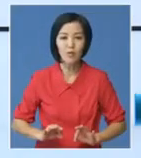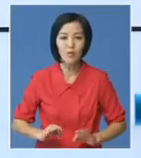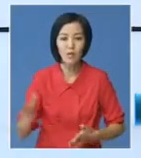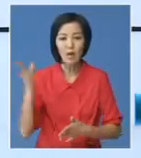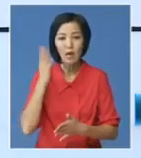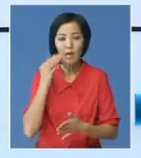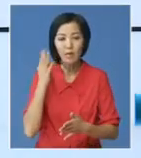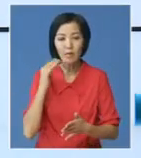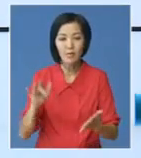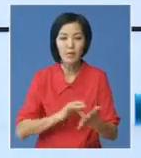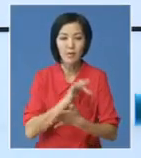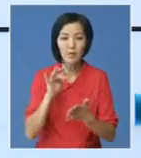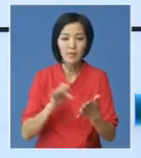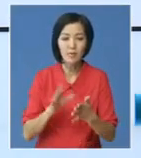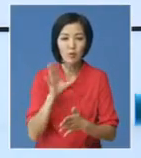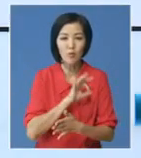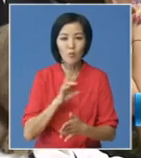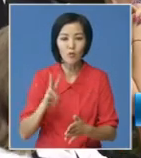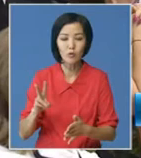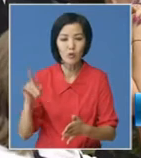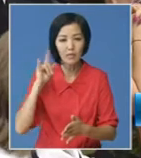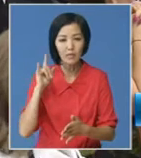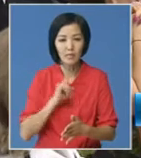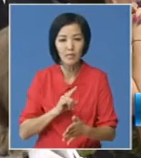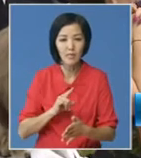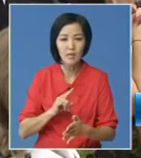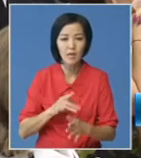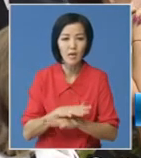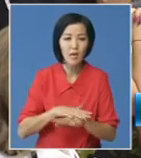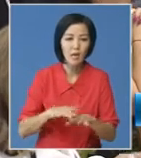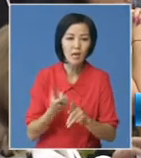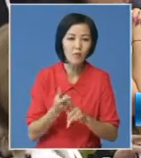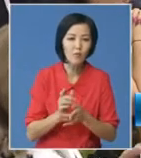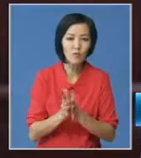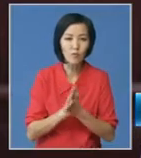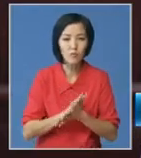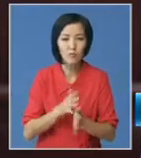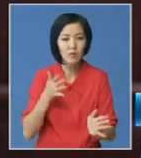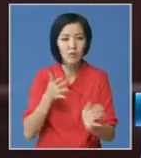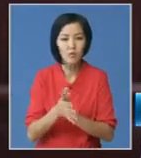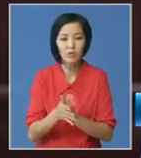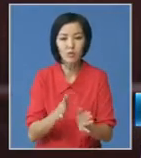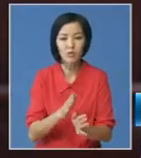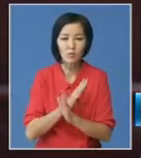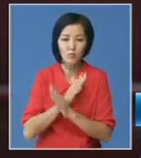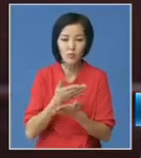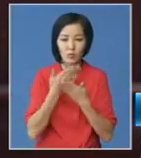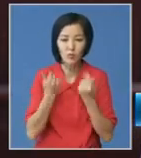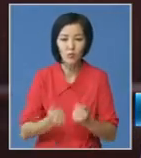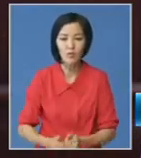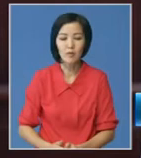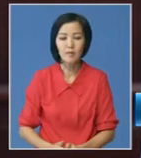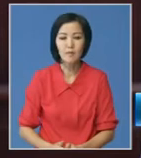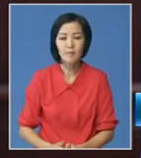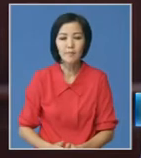сияқты мегаполис пен оңтүстік Қазақстан секілді адам көп шоғырланған өңірдің өзінде мұндай адам шығыны жоқ. Если смотреть на цифры, это страшная